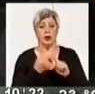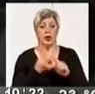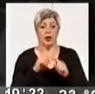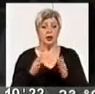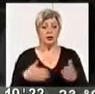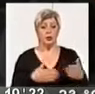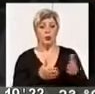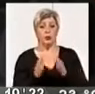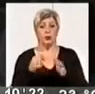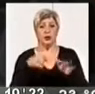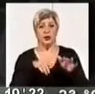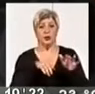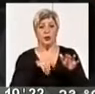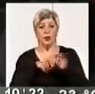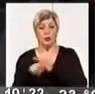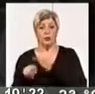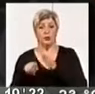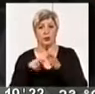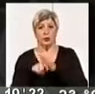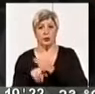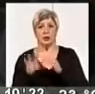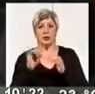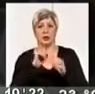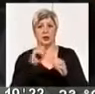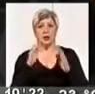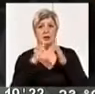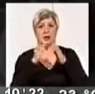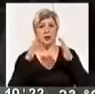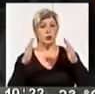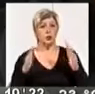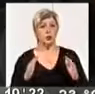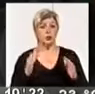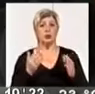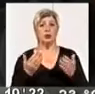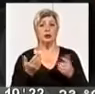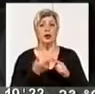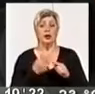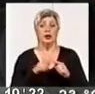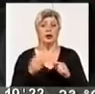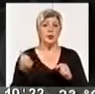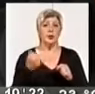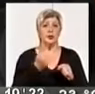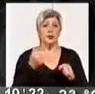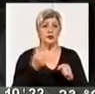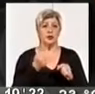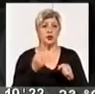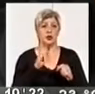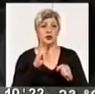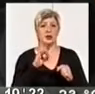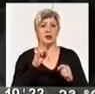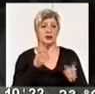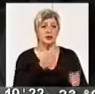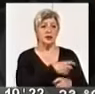из корпусов, в которых находятся люди, дети. Это первичные средства пожаротушения,